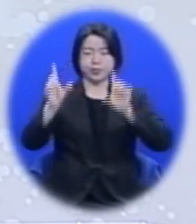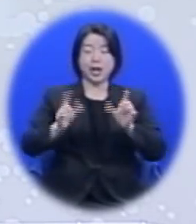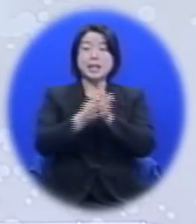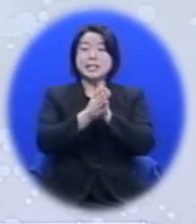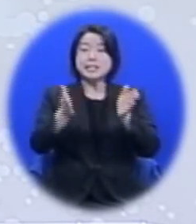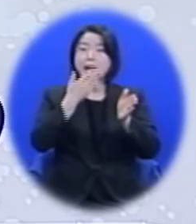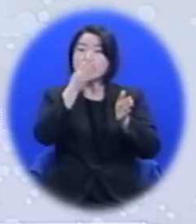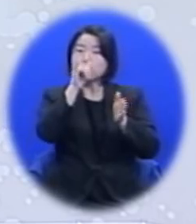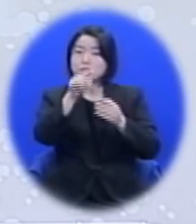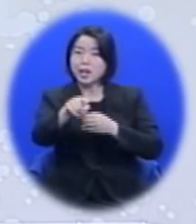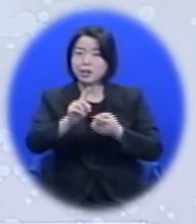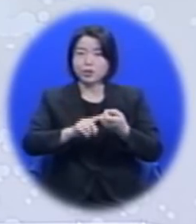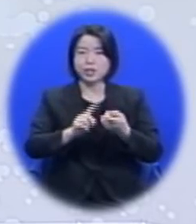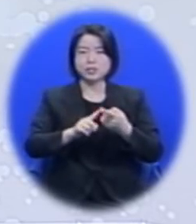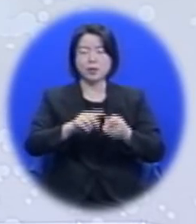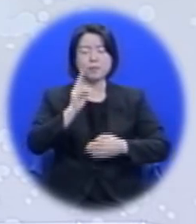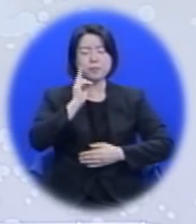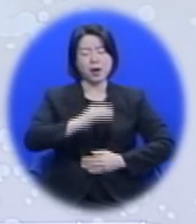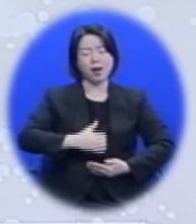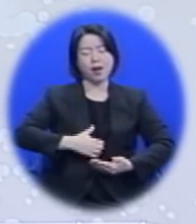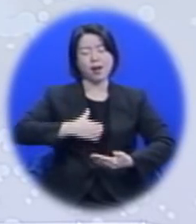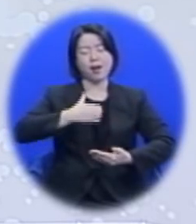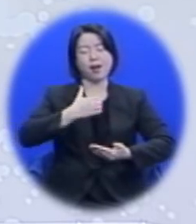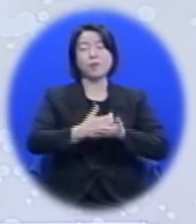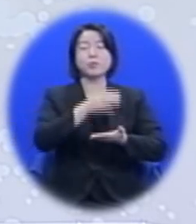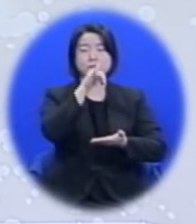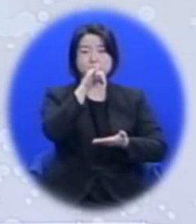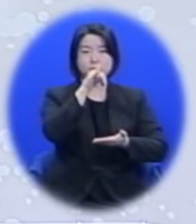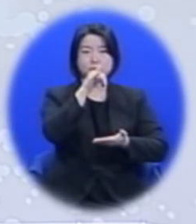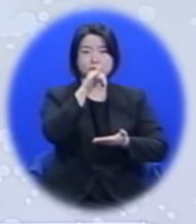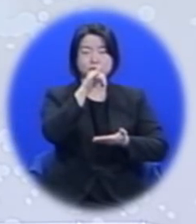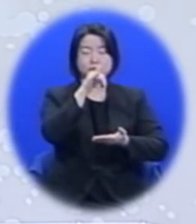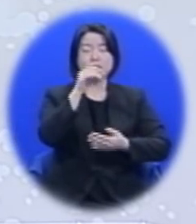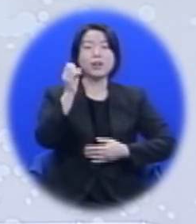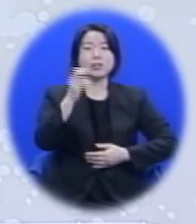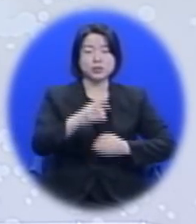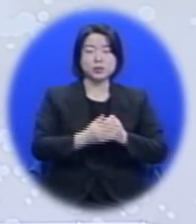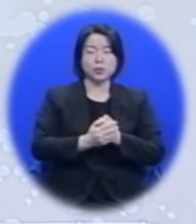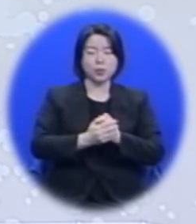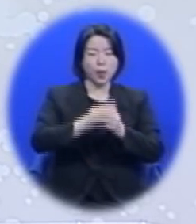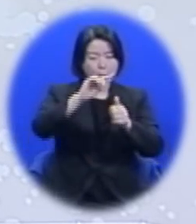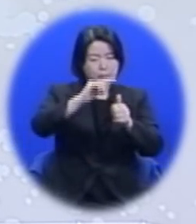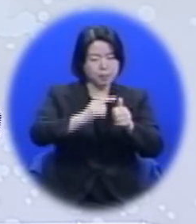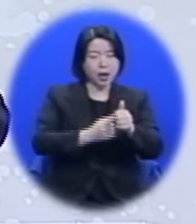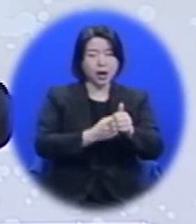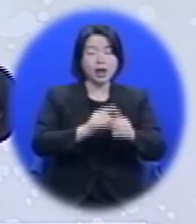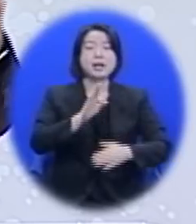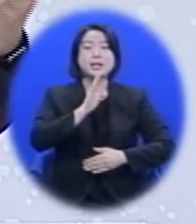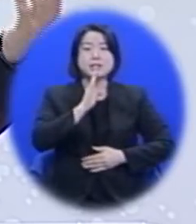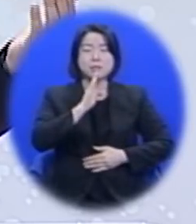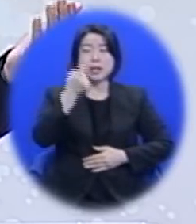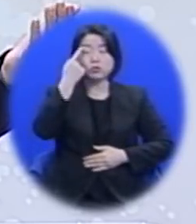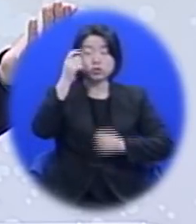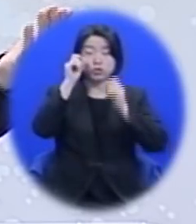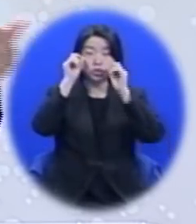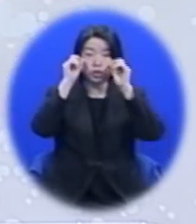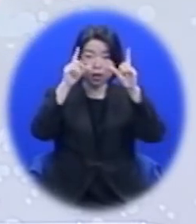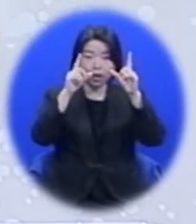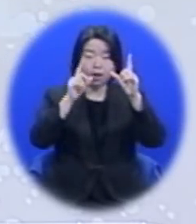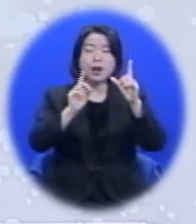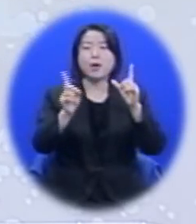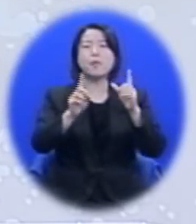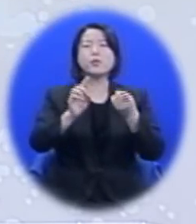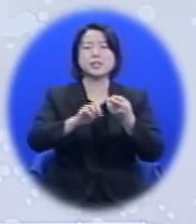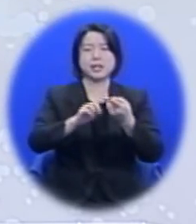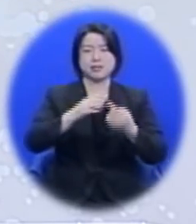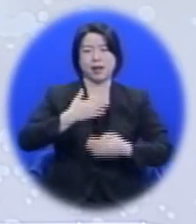것에 대해서 너무 감격합니다. 그리고 비로소 정말 눈이 떠야 할게 뭔지를